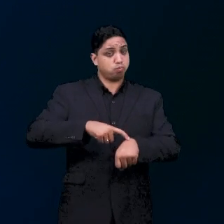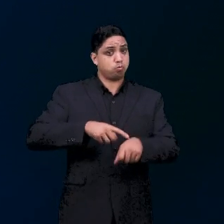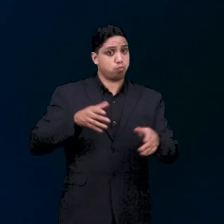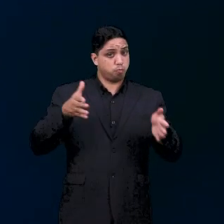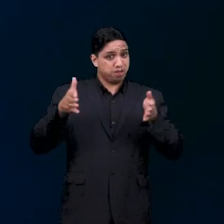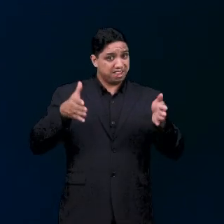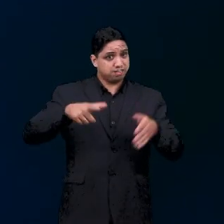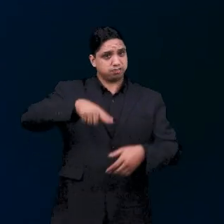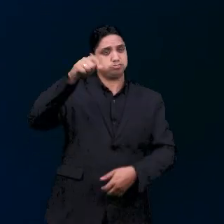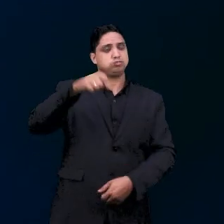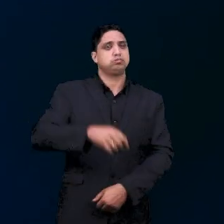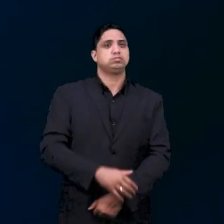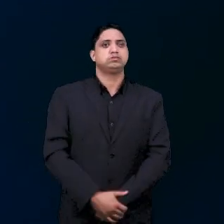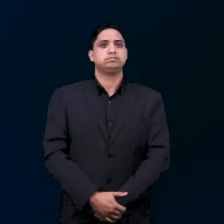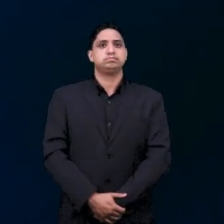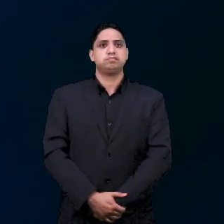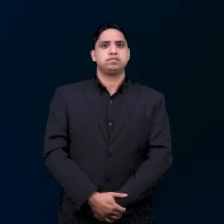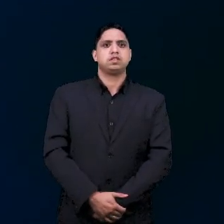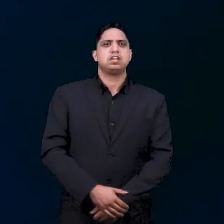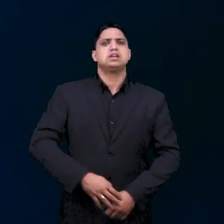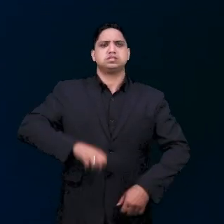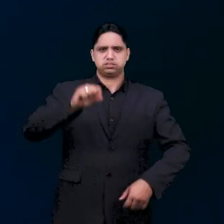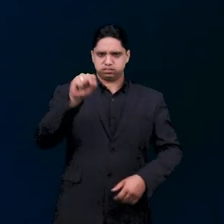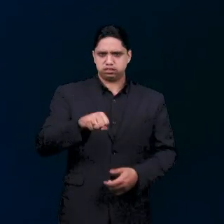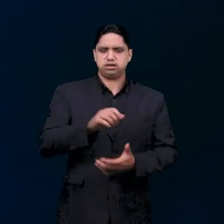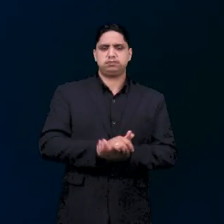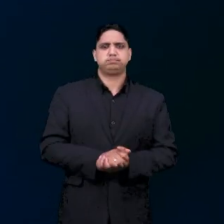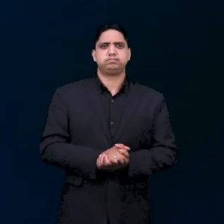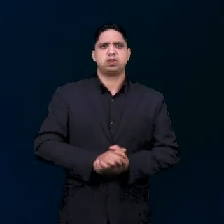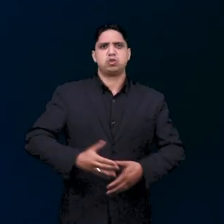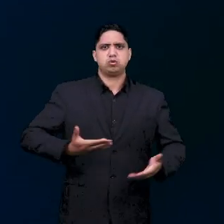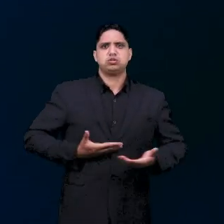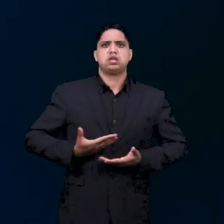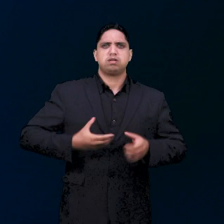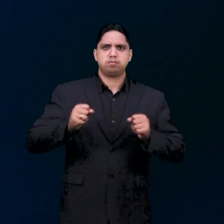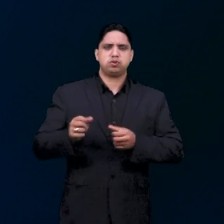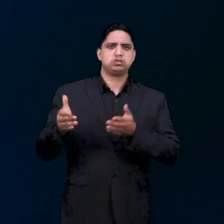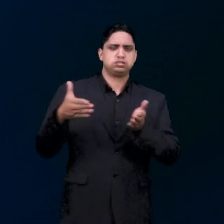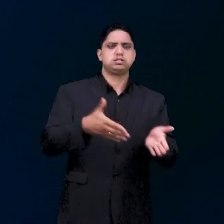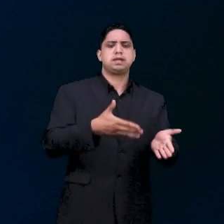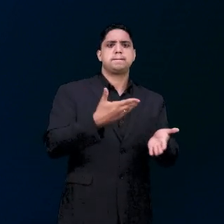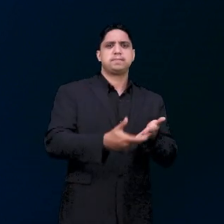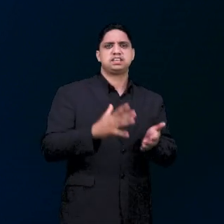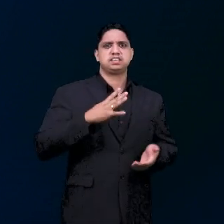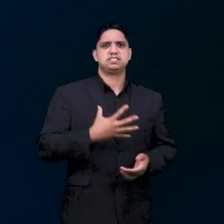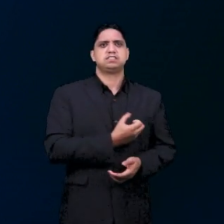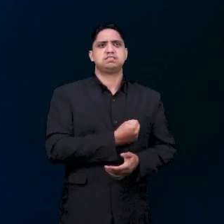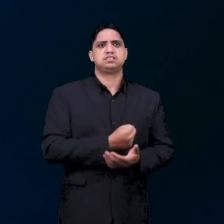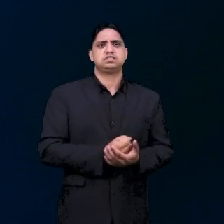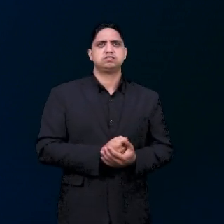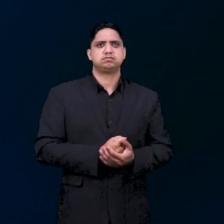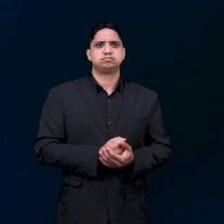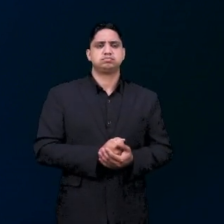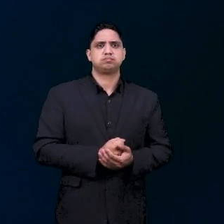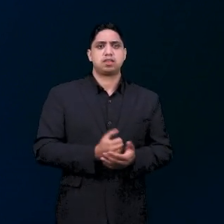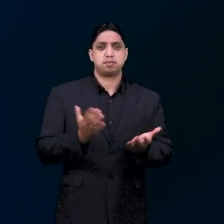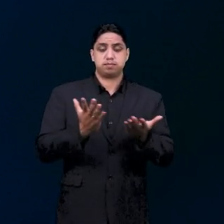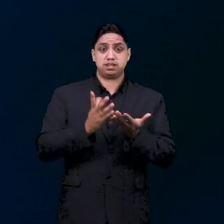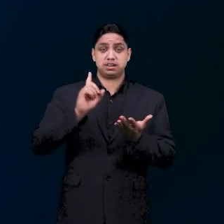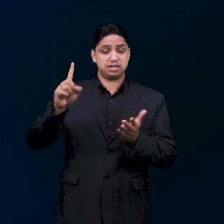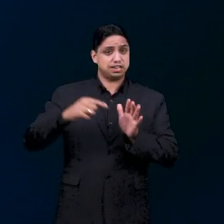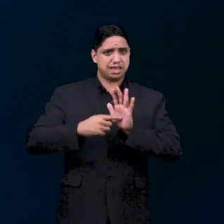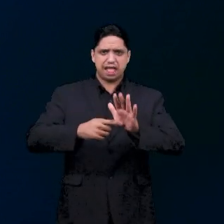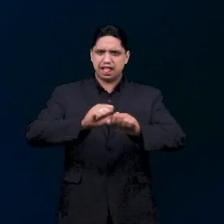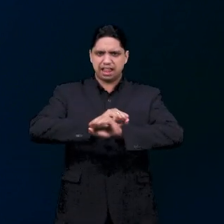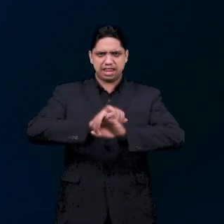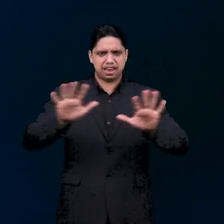de décision. Oui, le chrétien peut se dévier du chemin et perdre le salut. La parole nous laisse clair